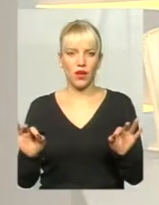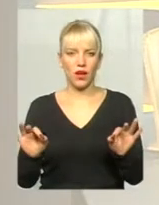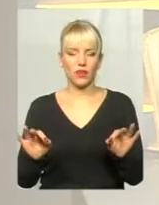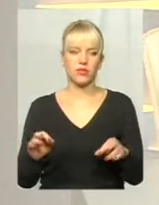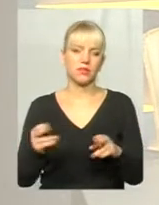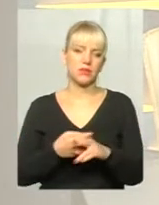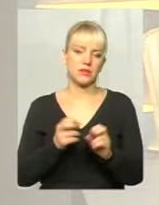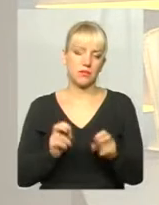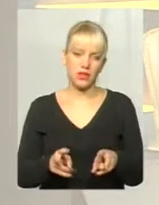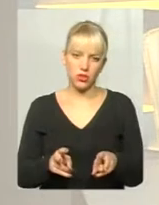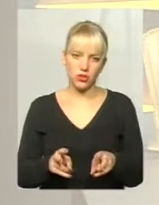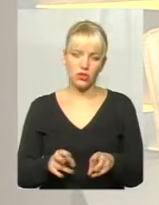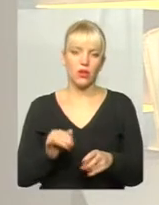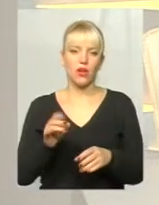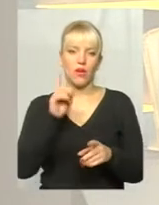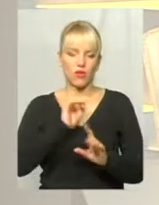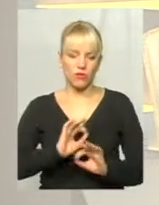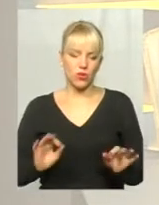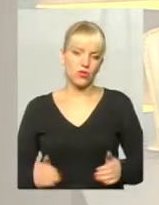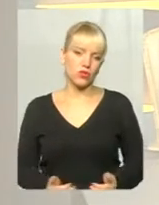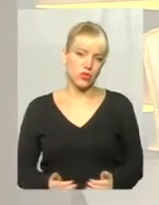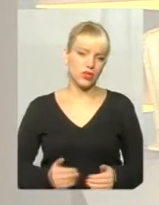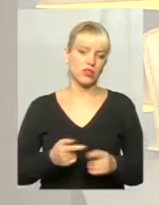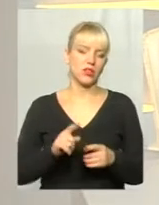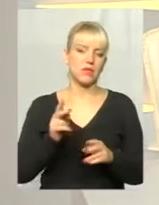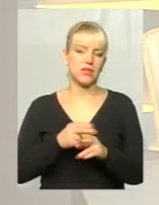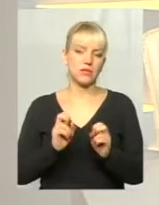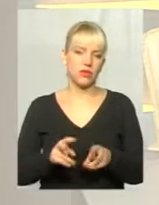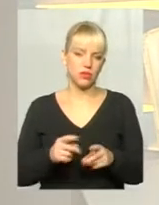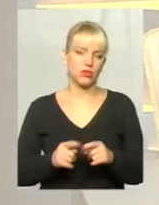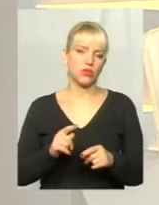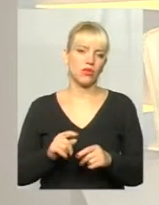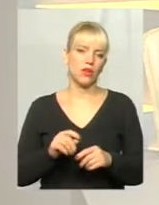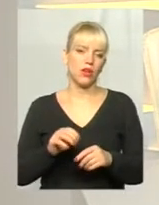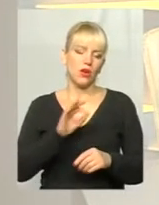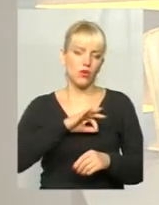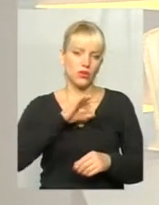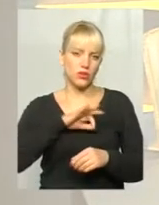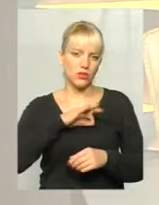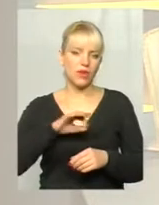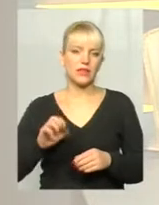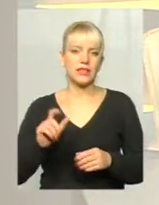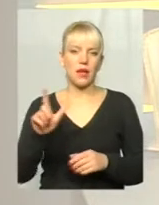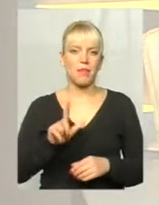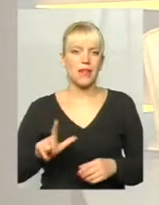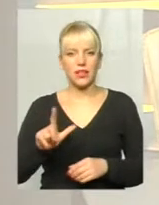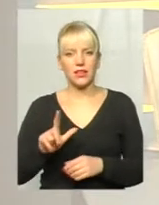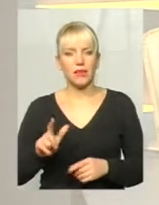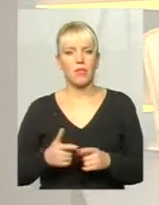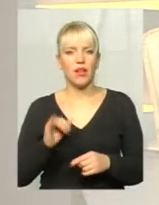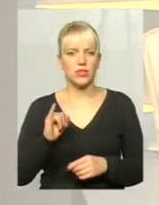дозволяють безпечно, комфортно жити, безпечно користуватися блакитним паливом і